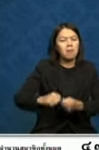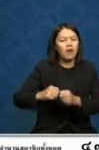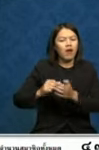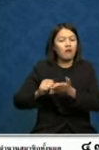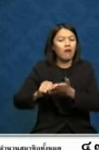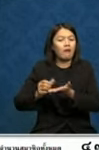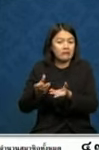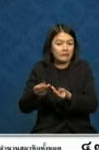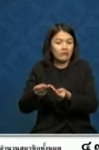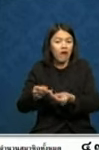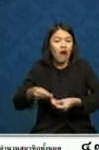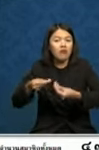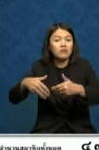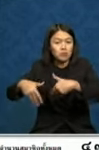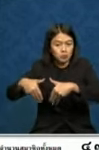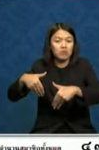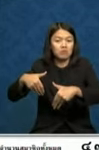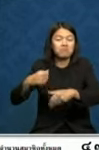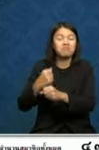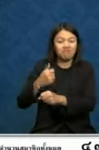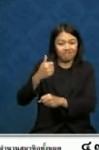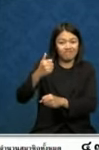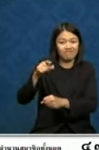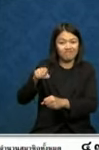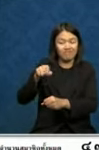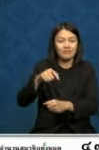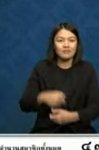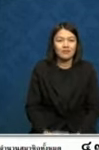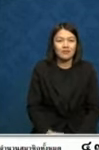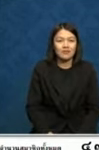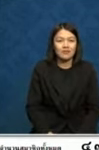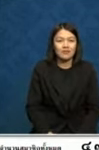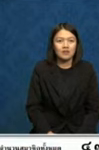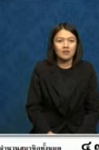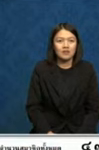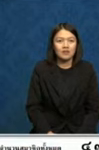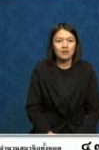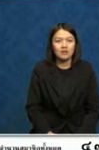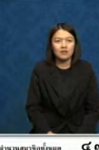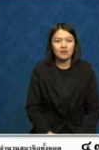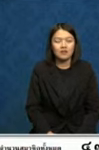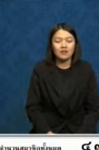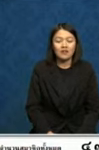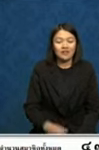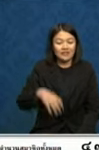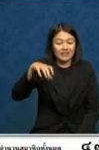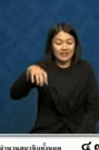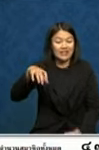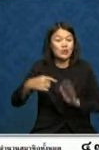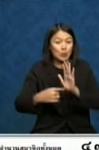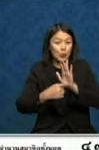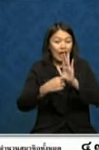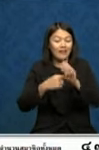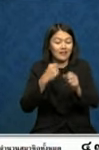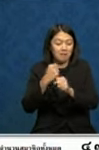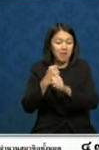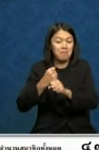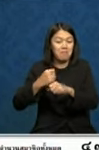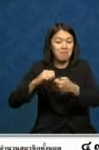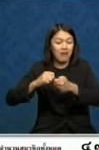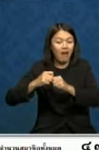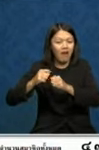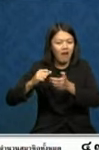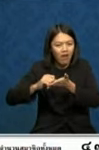ที่ดินให้แก่ประชาชนไปแล้วนะครับโดยมีการกำหนดพื้นที่นำร่องในการแก้ไขปัญหาที่ดินเนี่